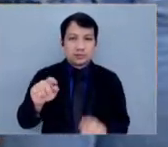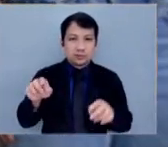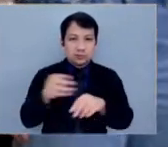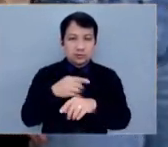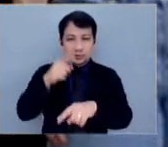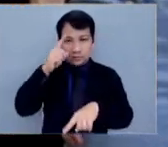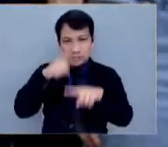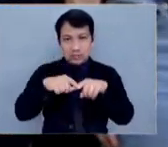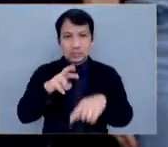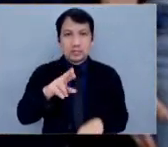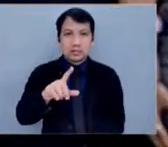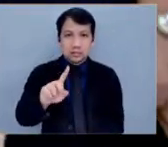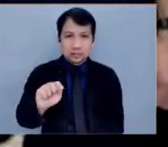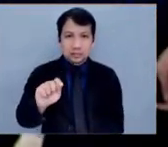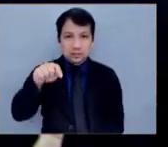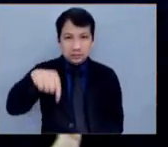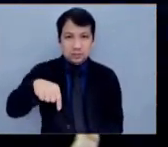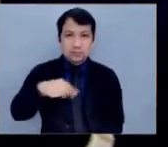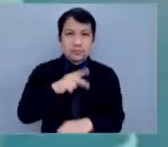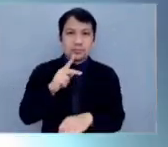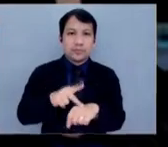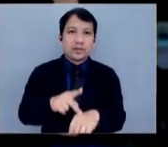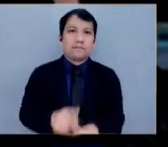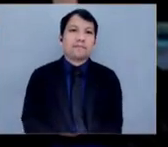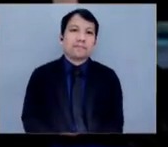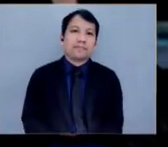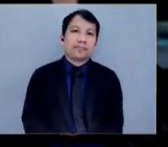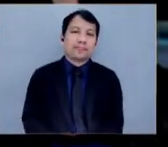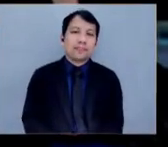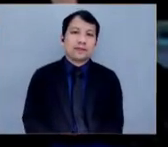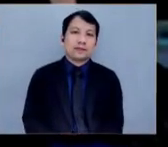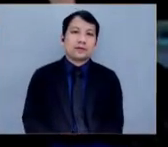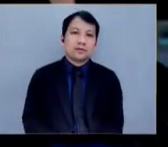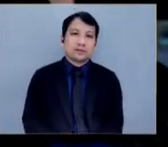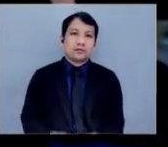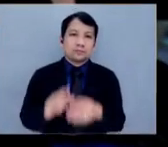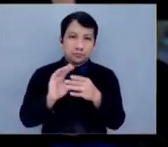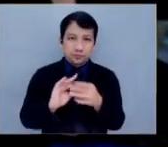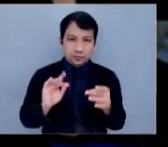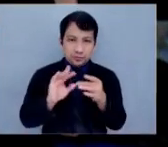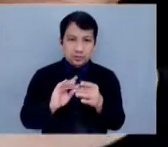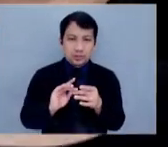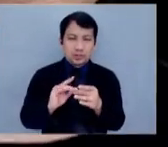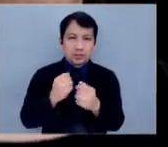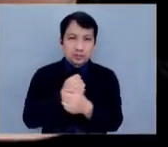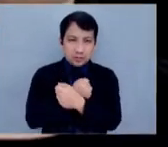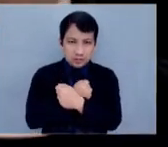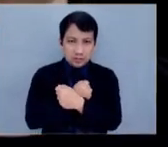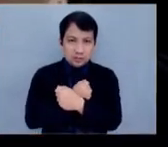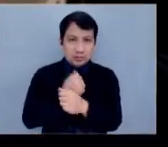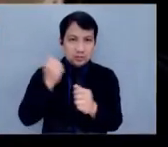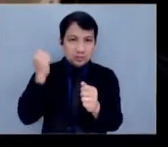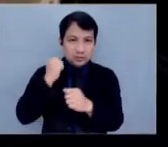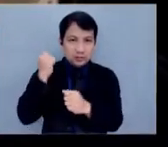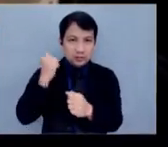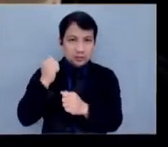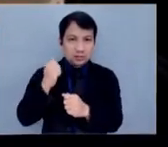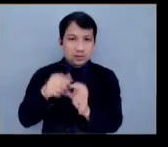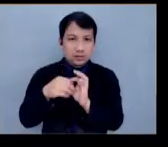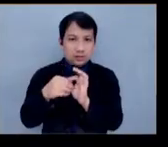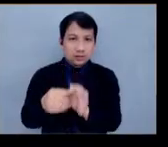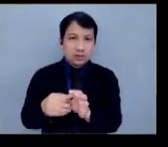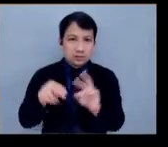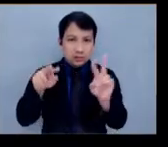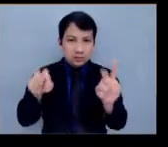Rent dito sa Pilipinas. Iikot ang kwento niyan sa pag-ibig, pag-asa at mga isyung